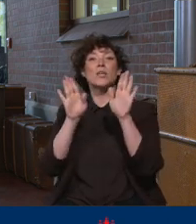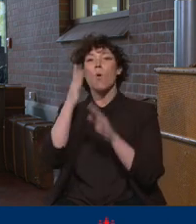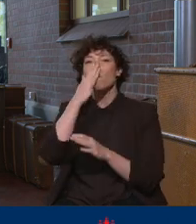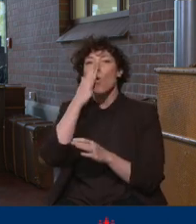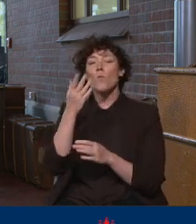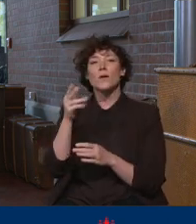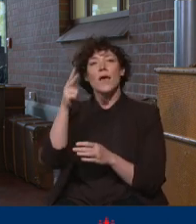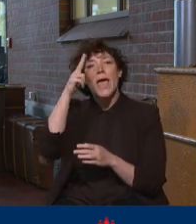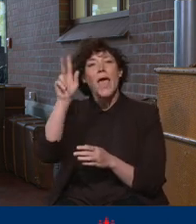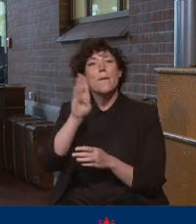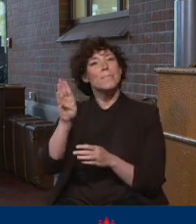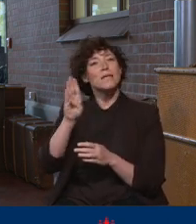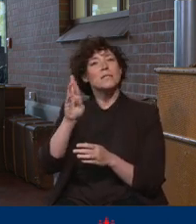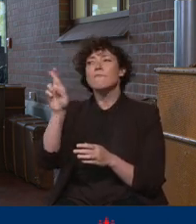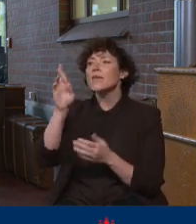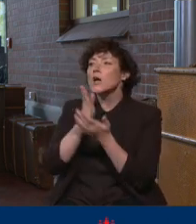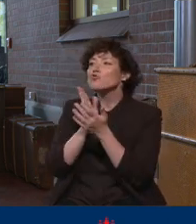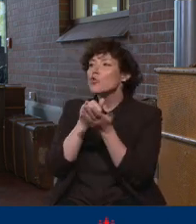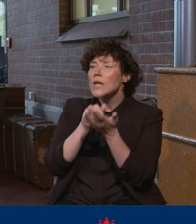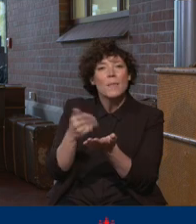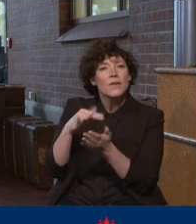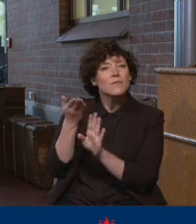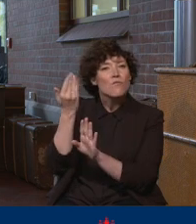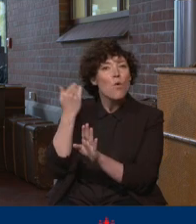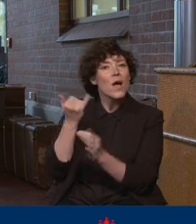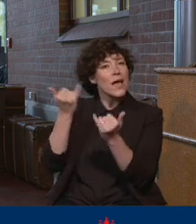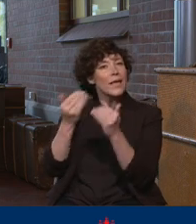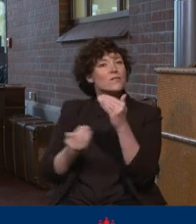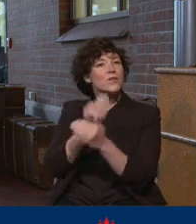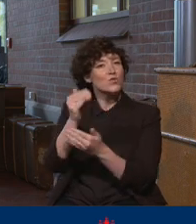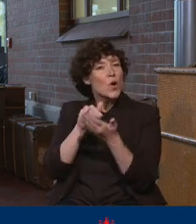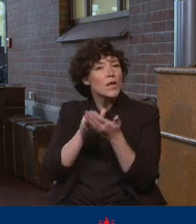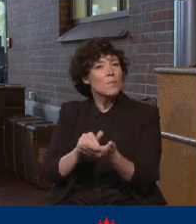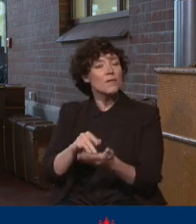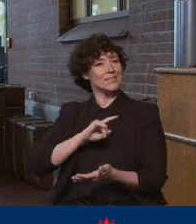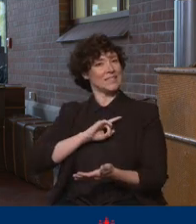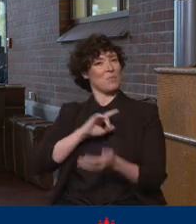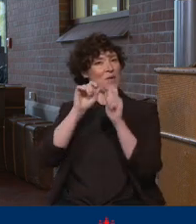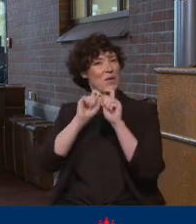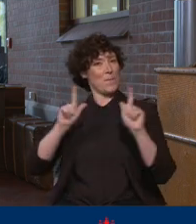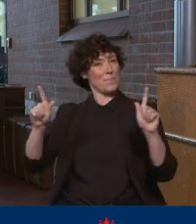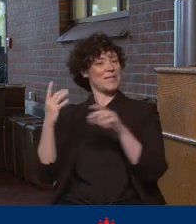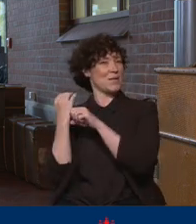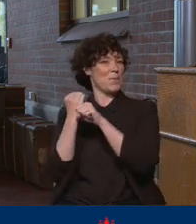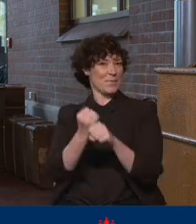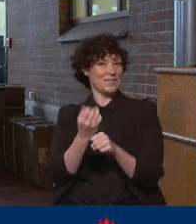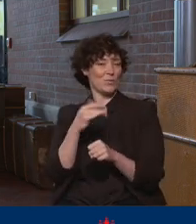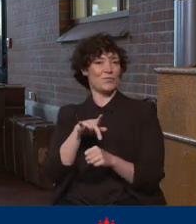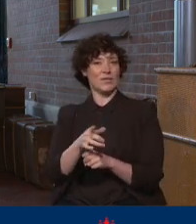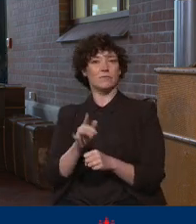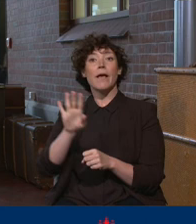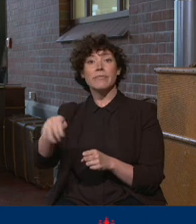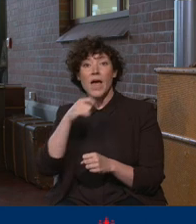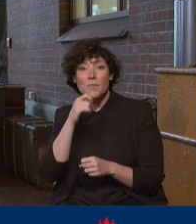ist jetzt ganz neu dabei ich habe ein paar bilder mitgebrachtes freitagnachmittag ja das kleingedruckte